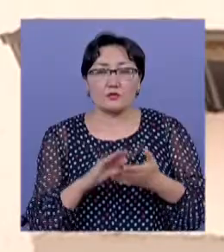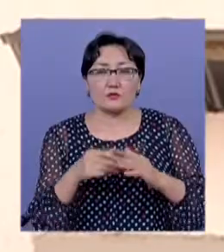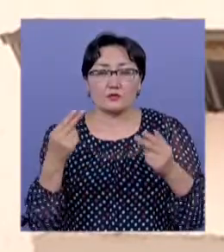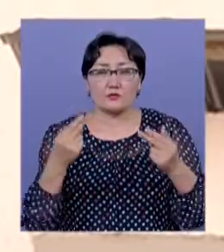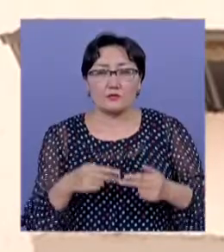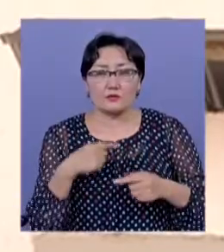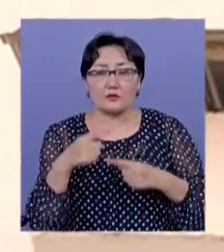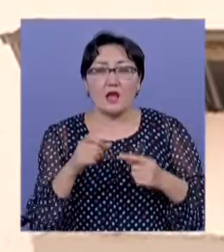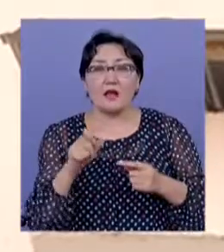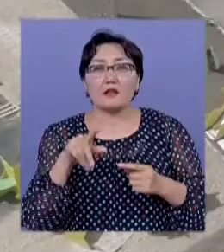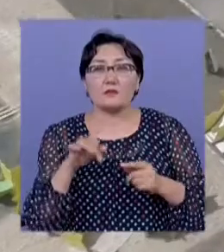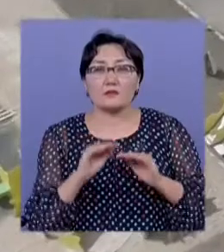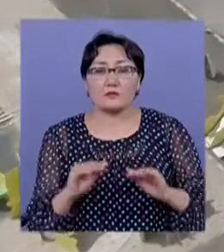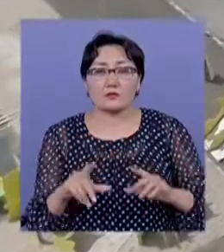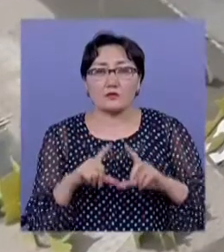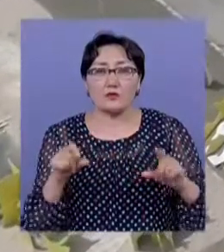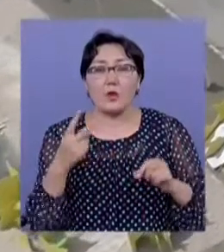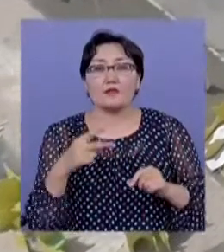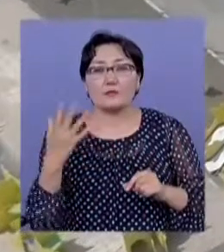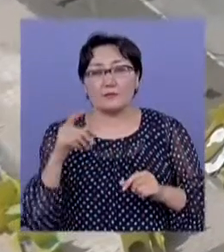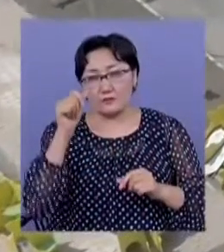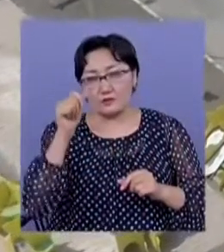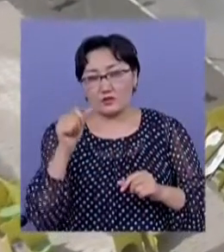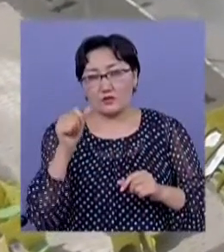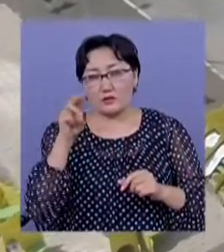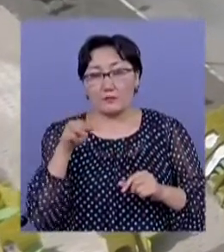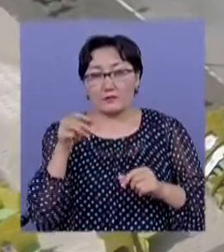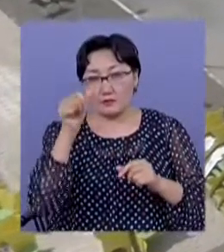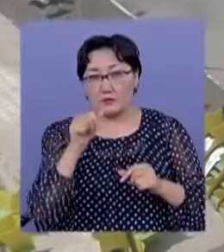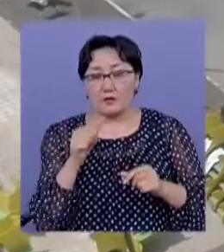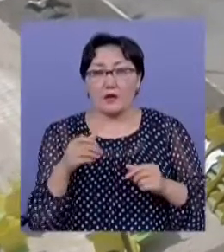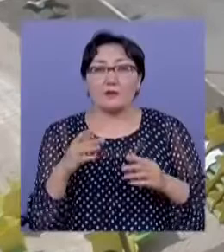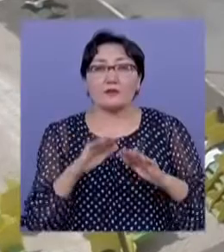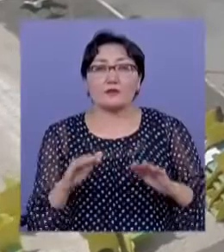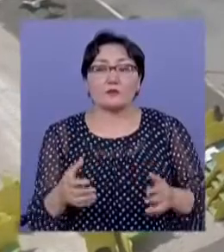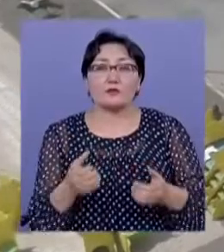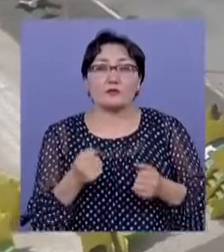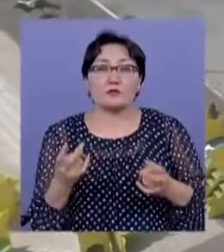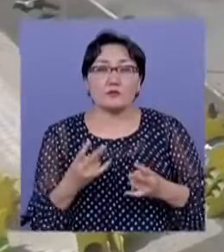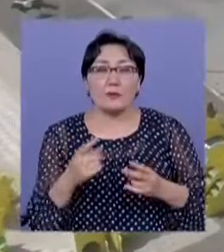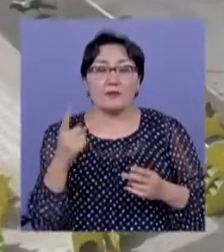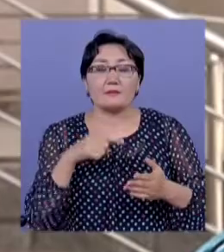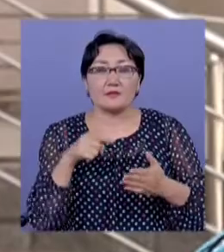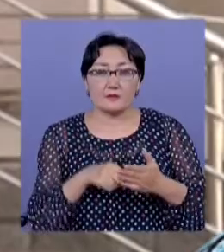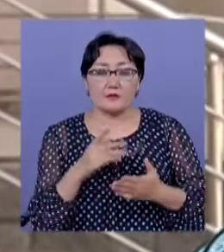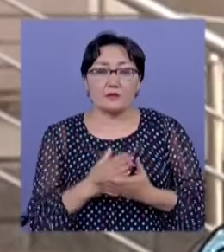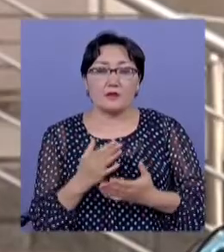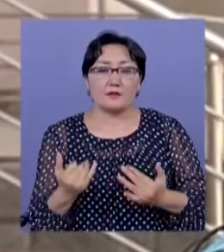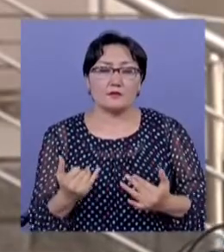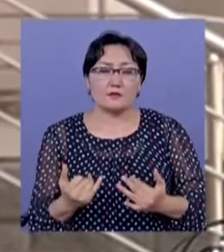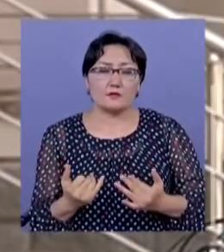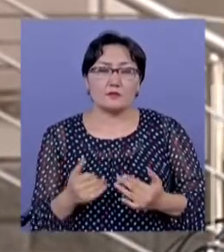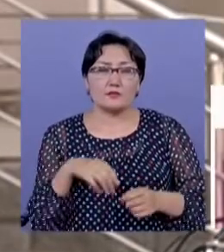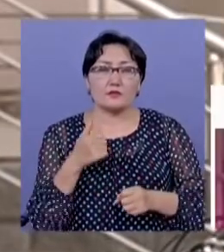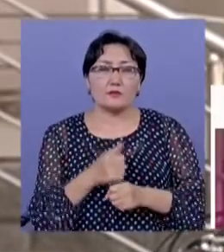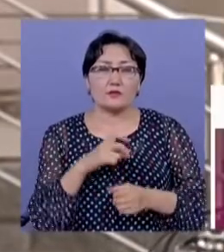бойынша алға бастағы балабақша 25 тамызда алғашқы бүлдіршіндерін қабылдауы тиіс. Алайда бір мәселе бар. Қазір